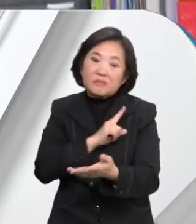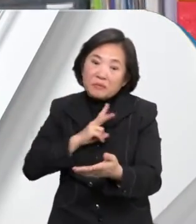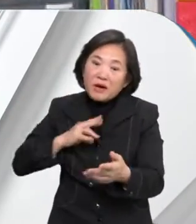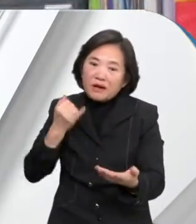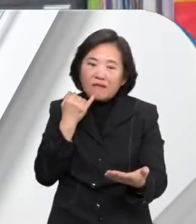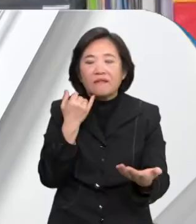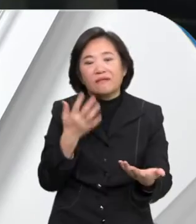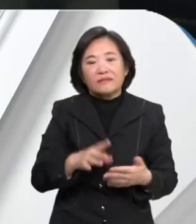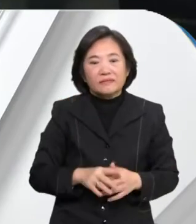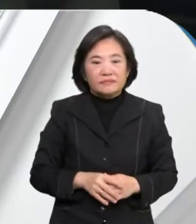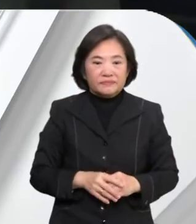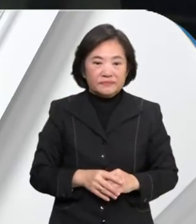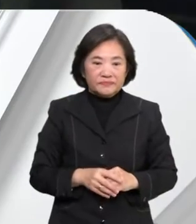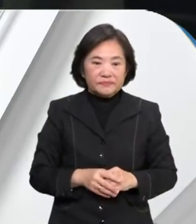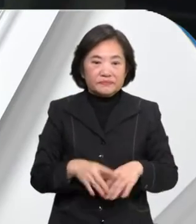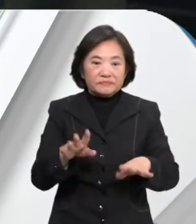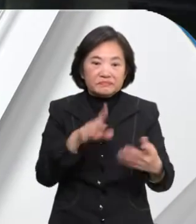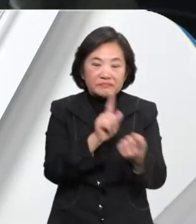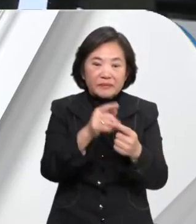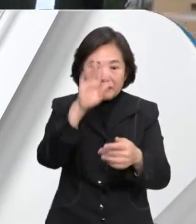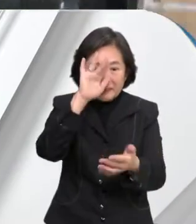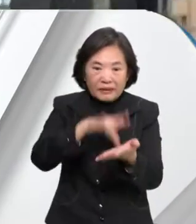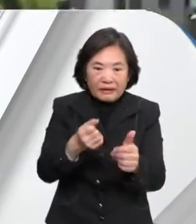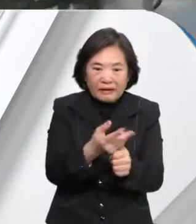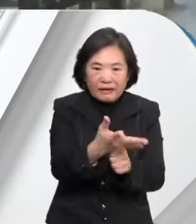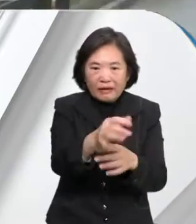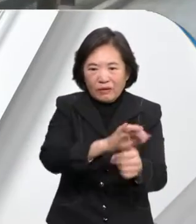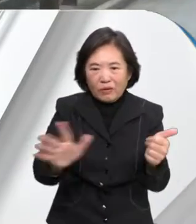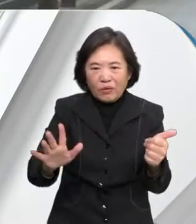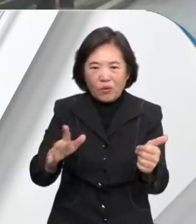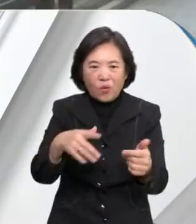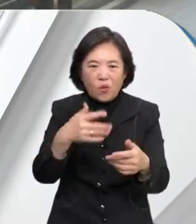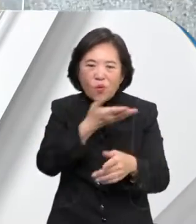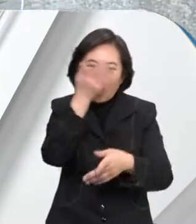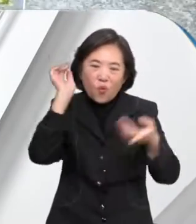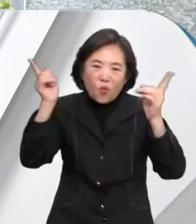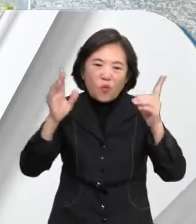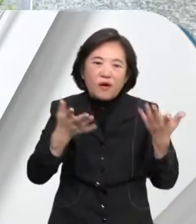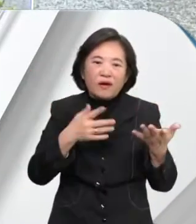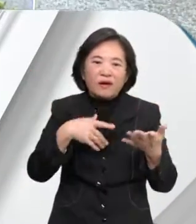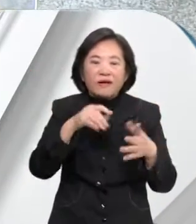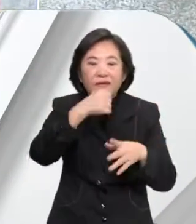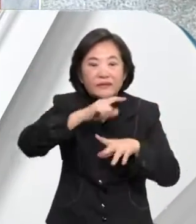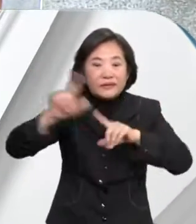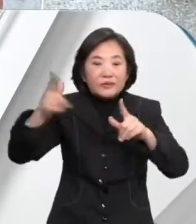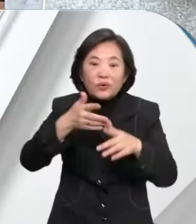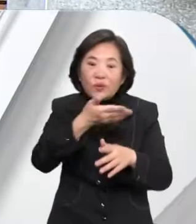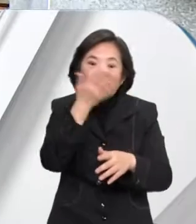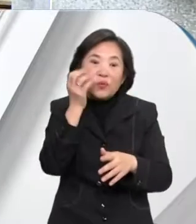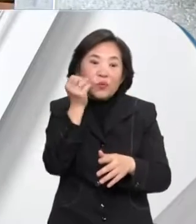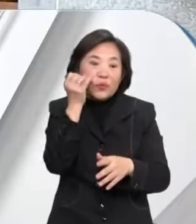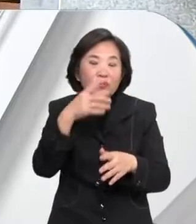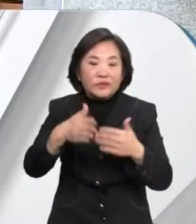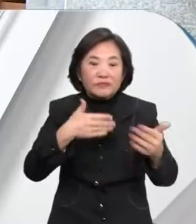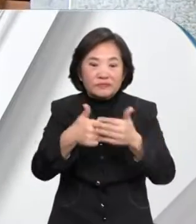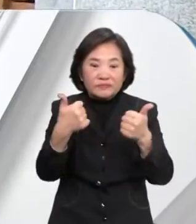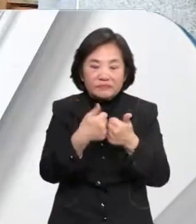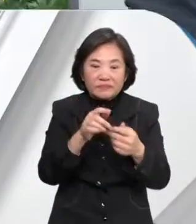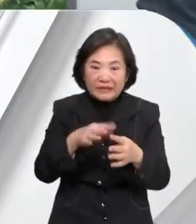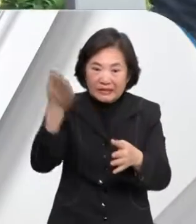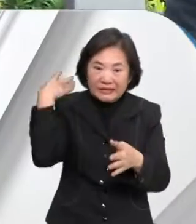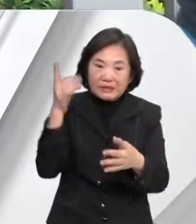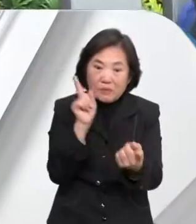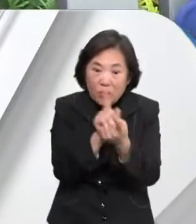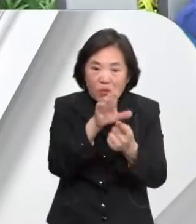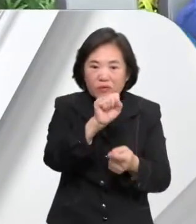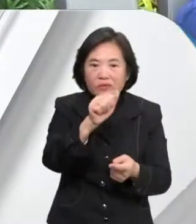为PT。 面对疫情对旅行观光业的冲击，台东观光协会六十八间饭店业者准用头牌面对 SARS